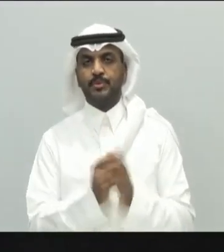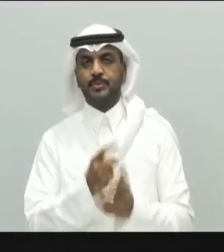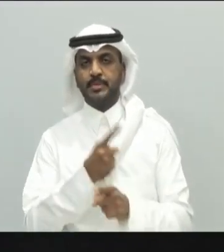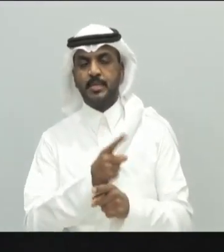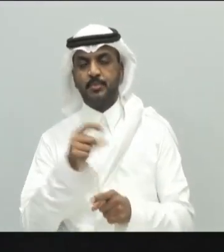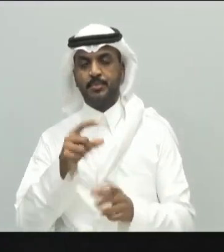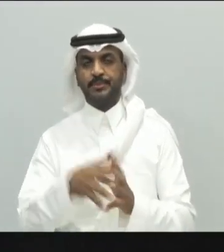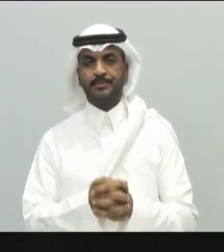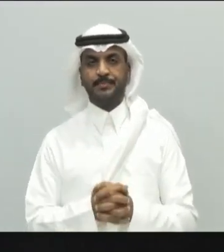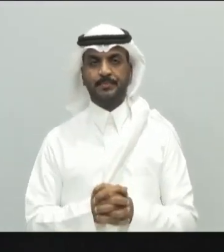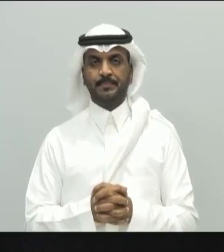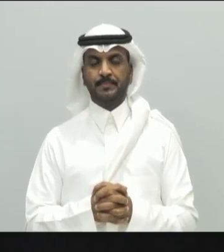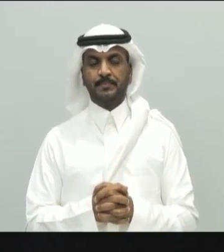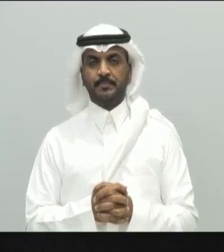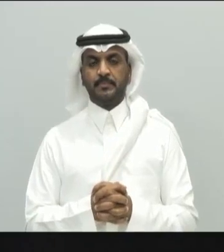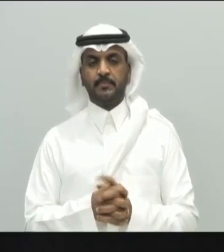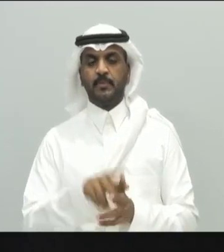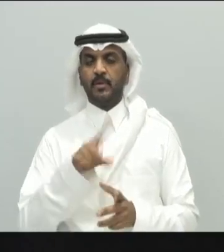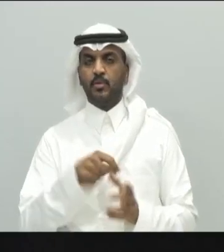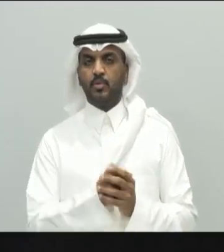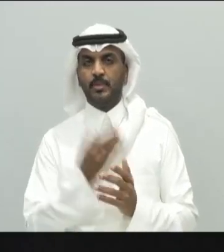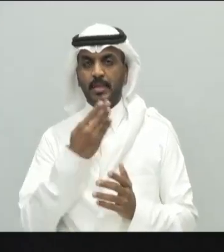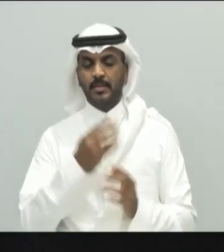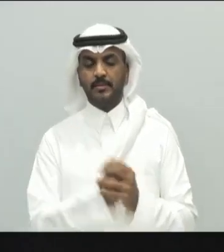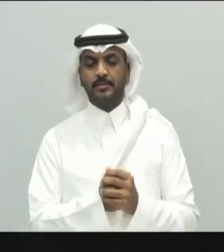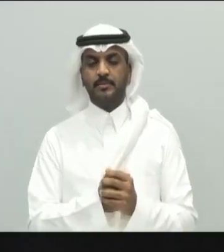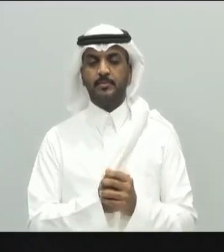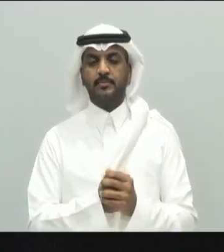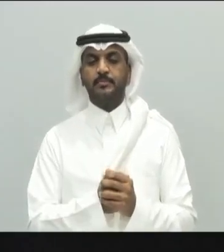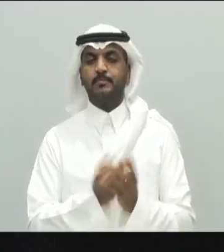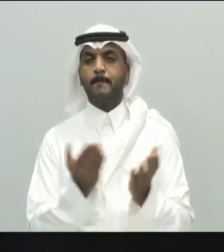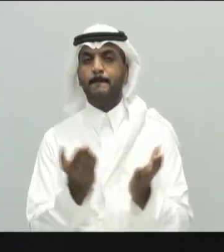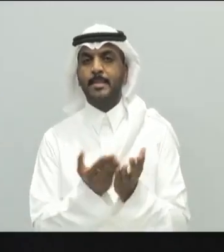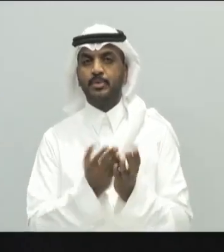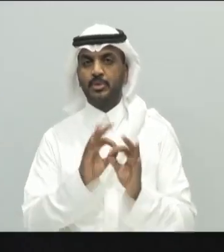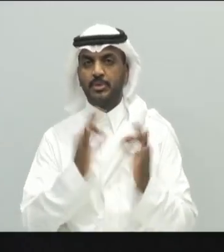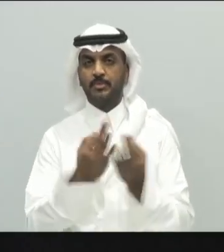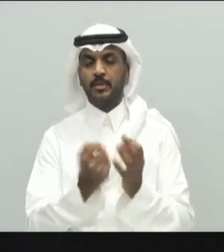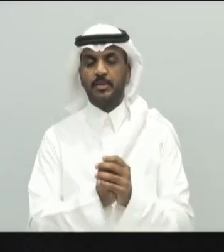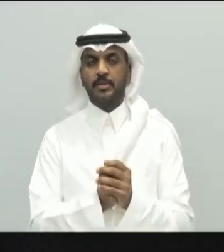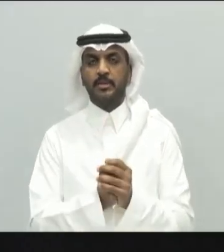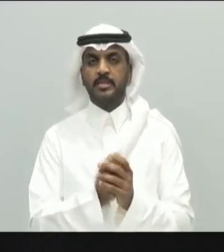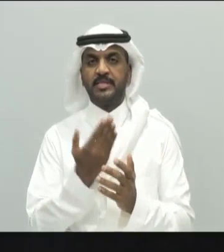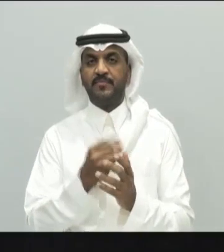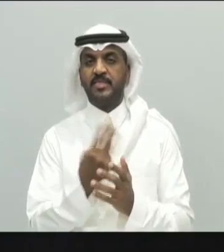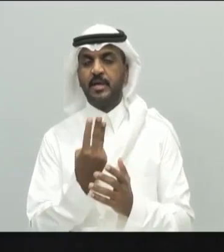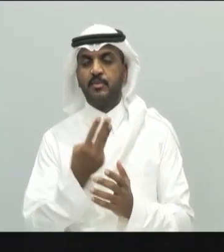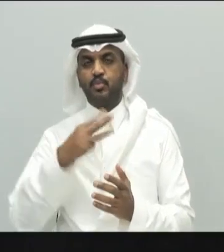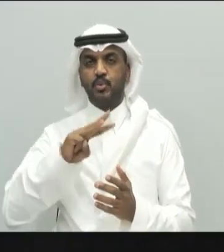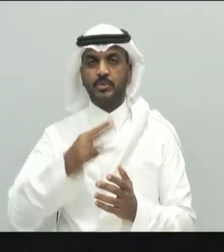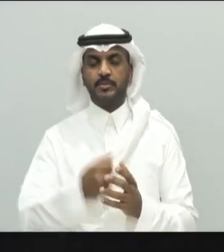الاستاذ محمد الاكلبي اليوم سوف نتحدث في منهج الدراسات الاجتماعيه للصف الثالث